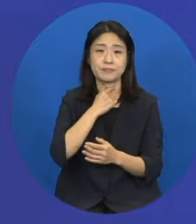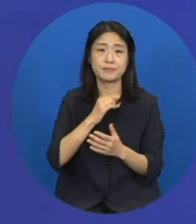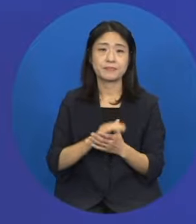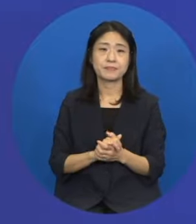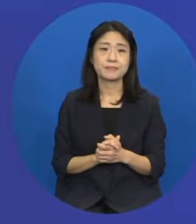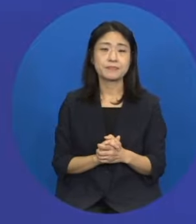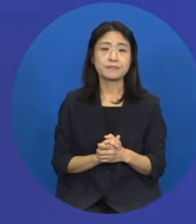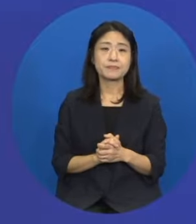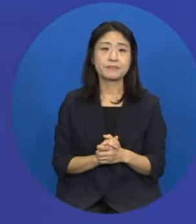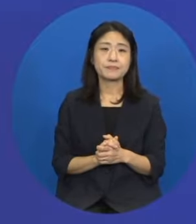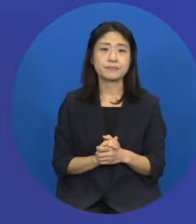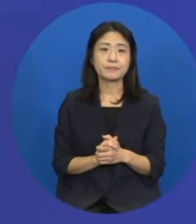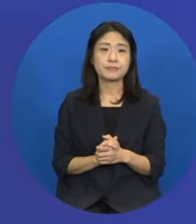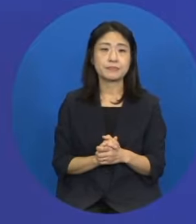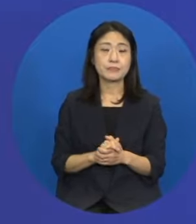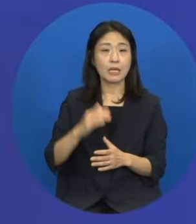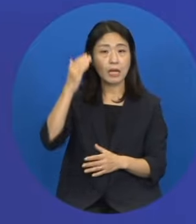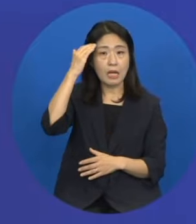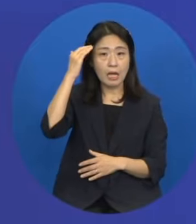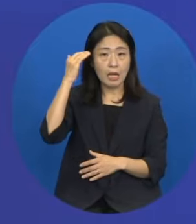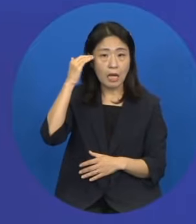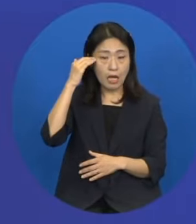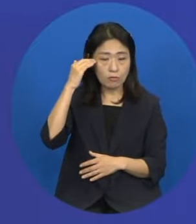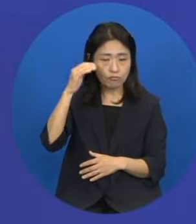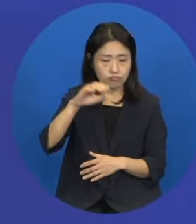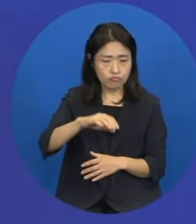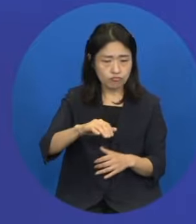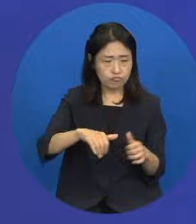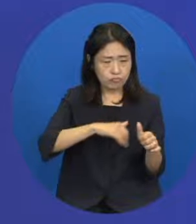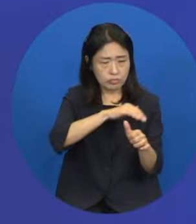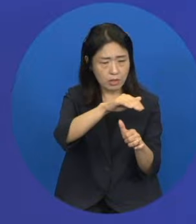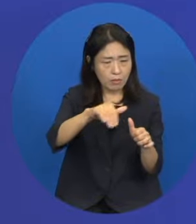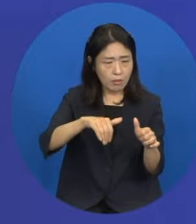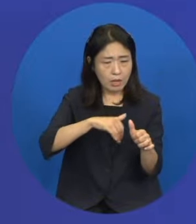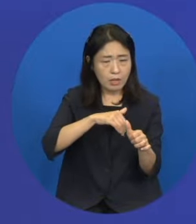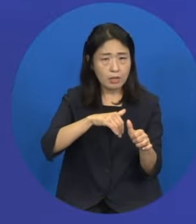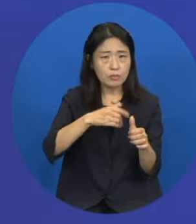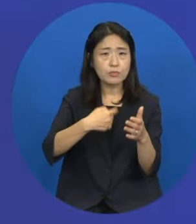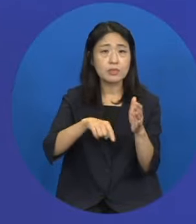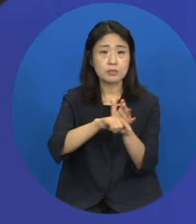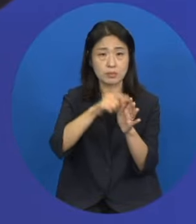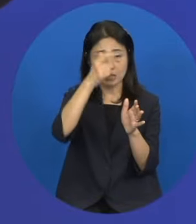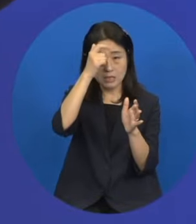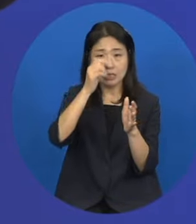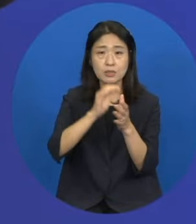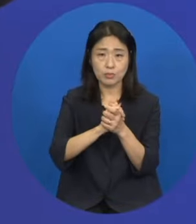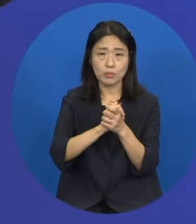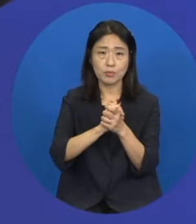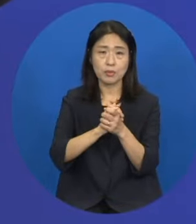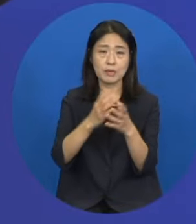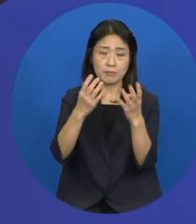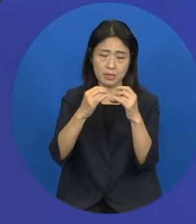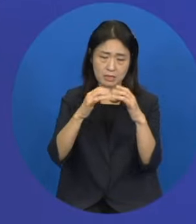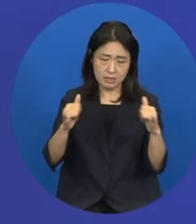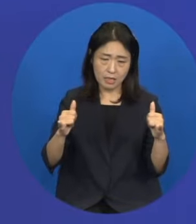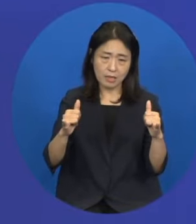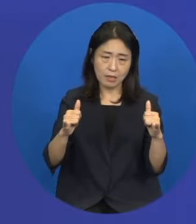우리가 한국의 처한 상황을 위해서 우리가 기도해야 되고 많은 사람들이 기도했으면 좋겠습니다.